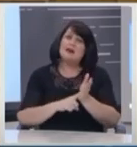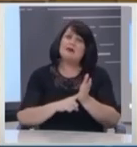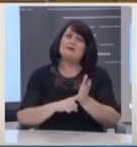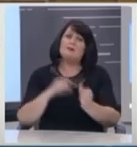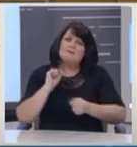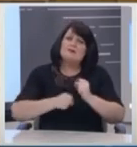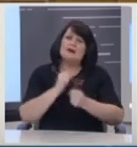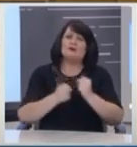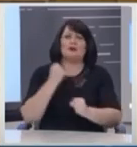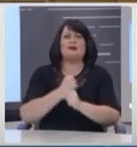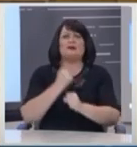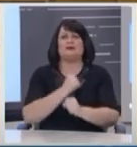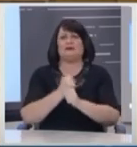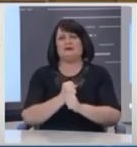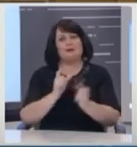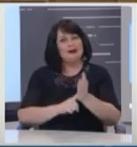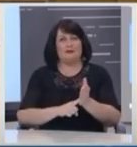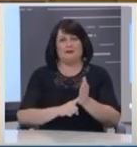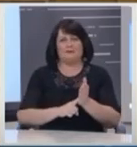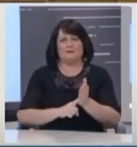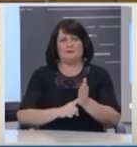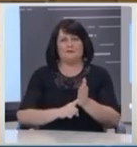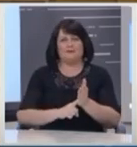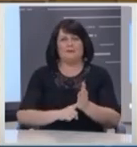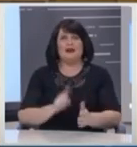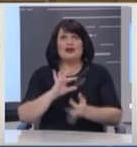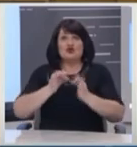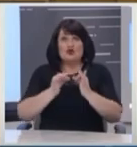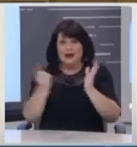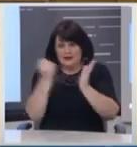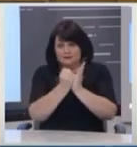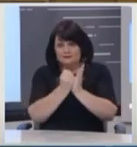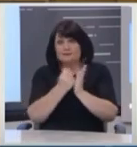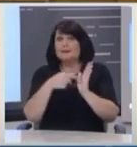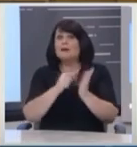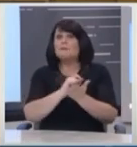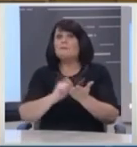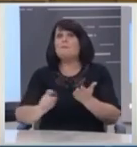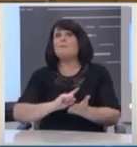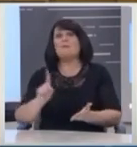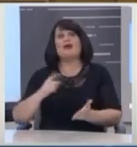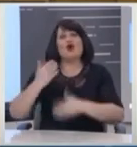επιμείνουμε. Πρέπει να μην γράψει η ιστορία ότι τόσα χρόνια